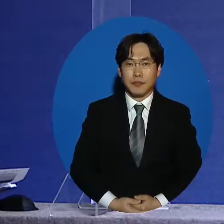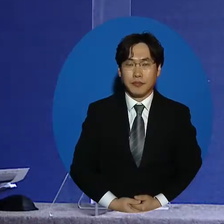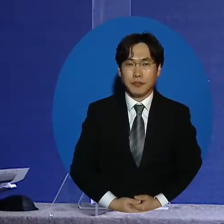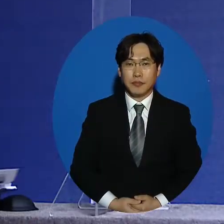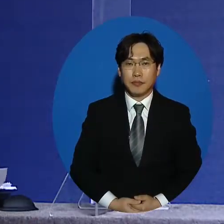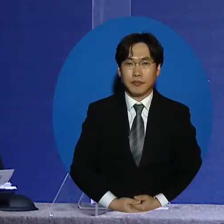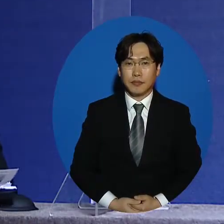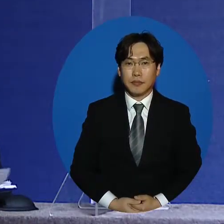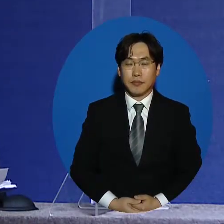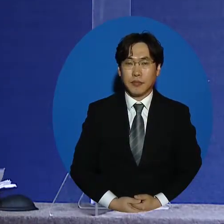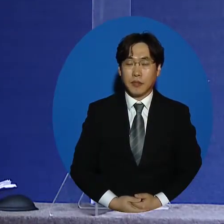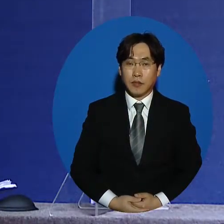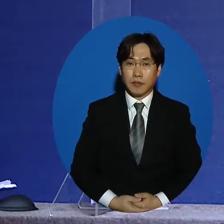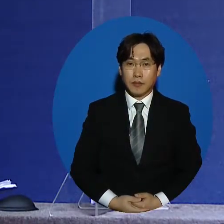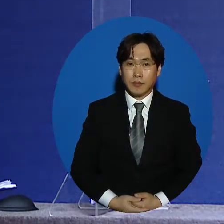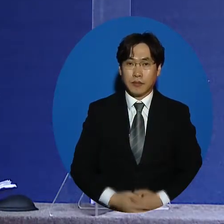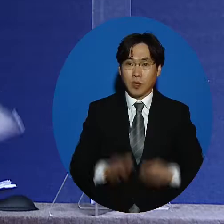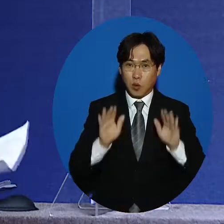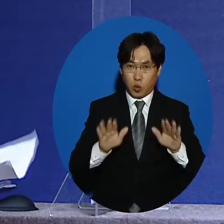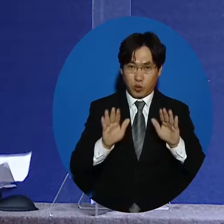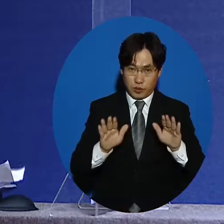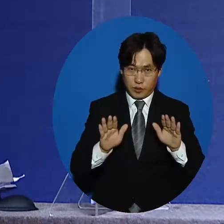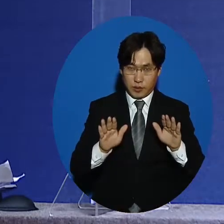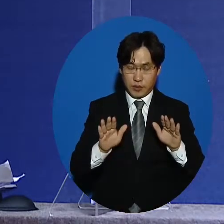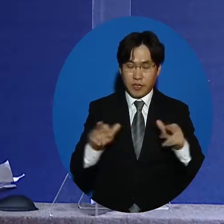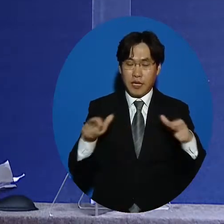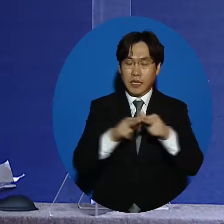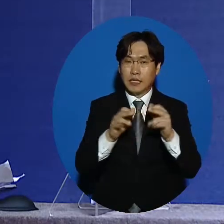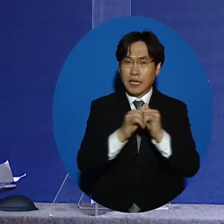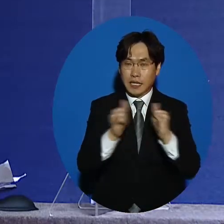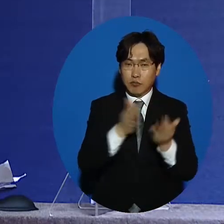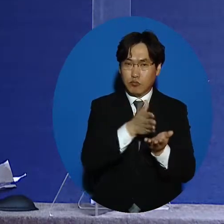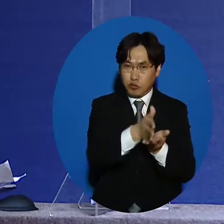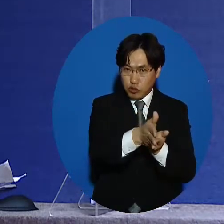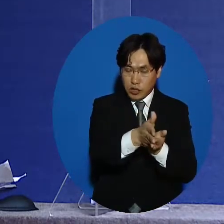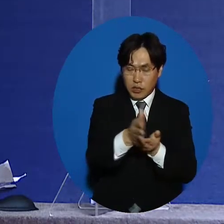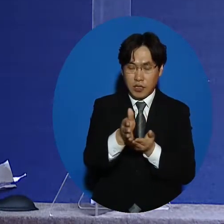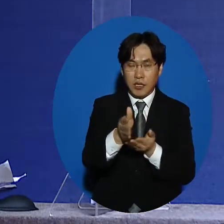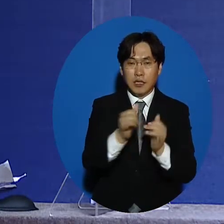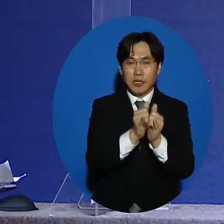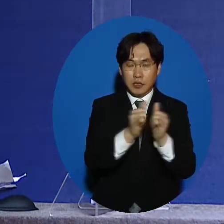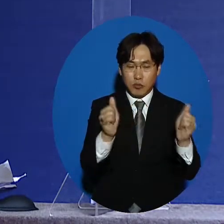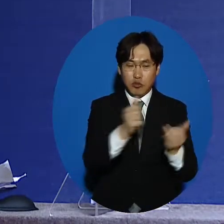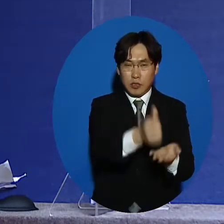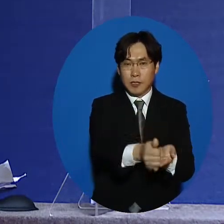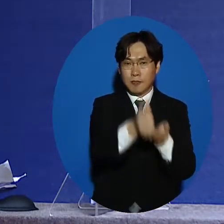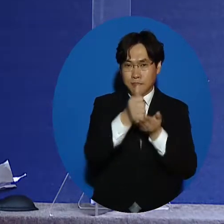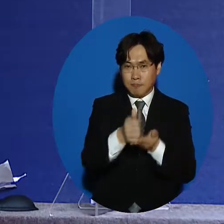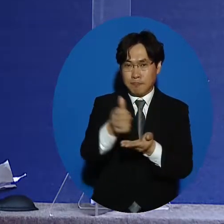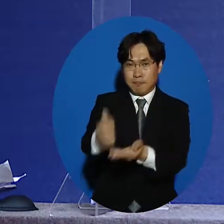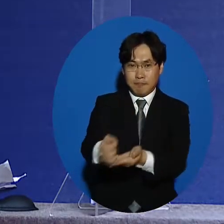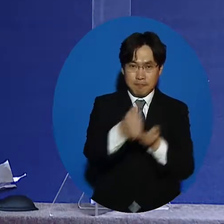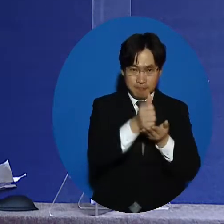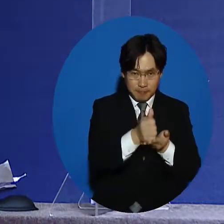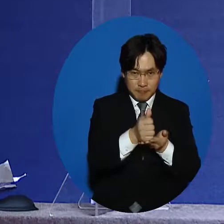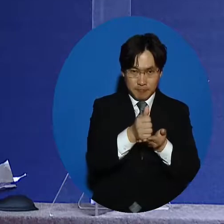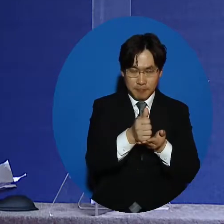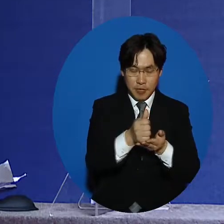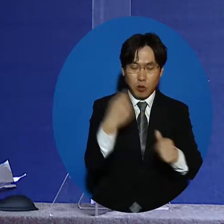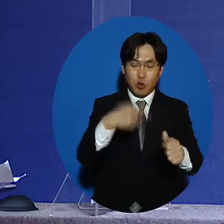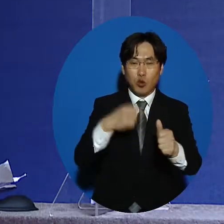자, 그러면 오늘은 진짜 장애인 분야에서 전문가들이 또 현장에서 교육을